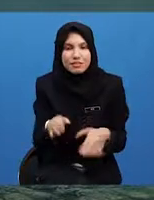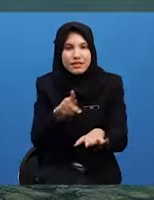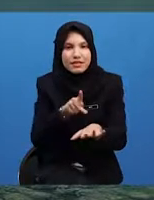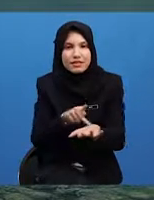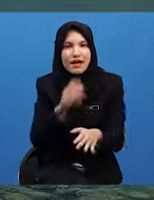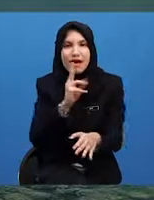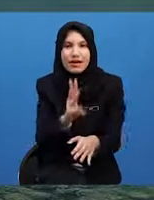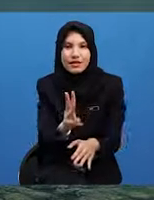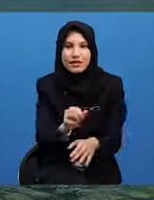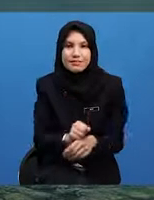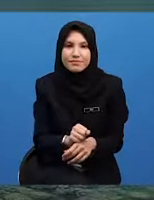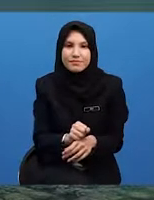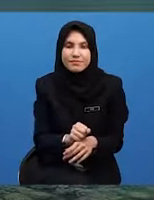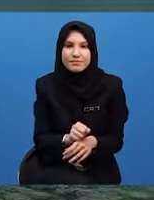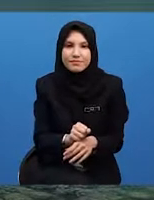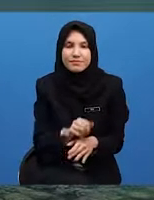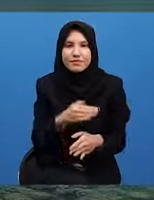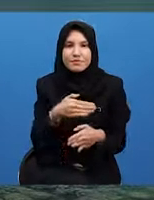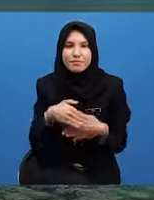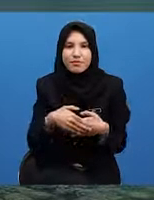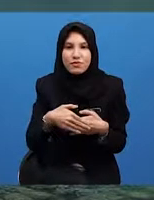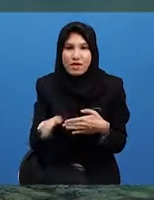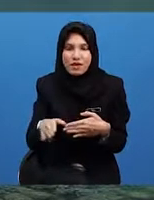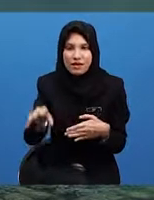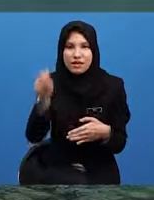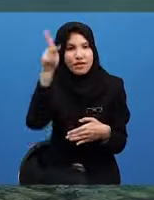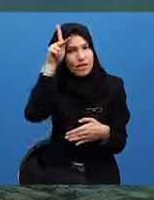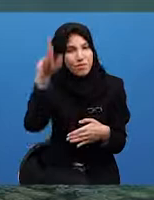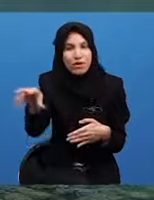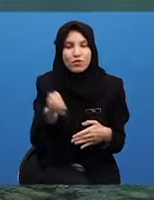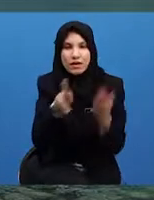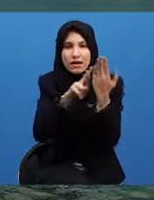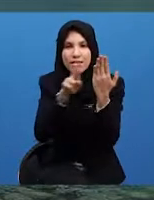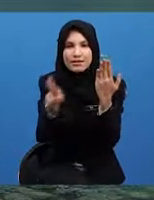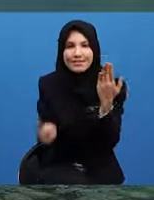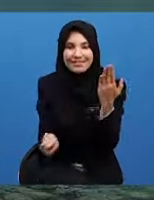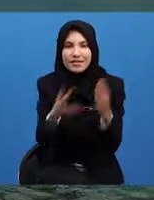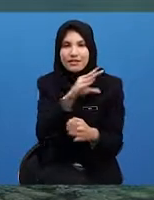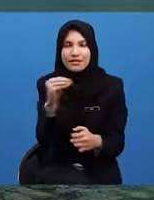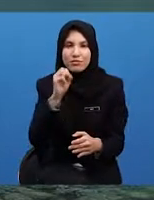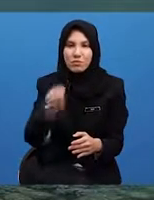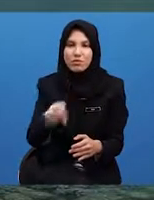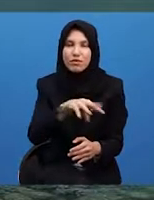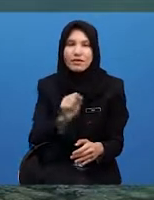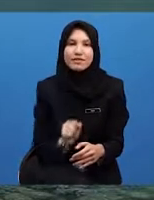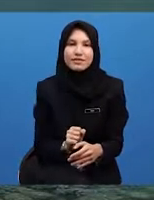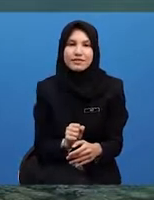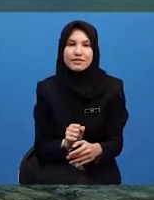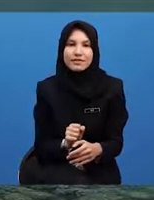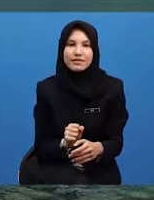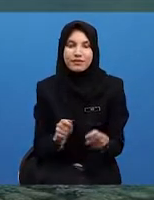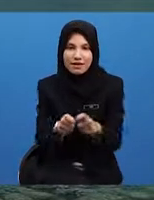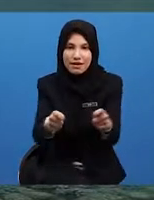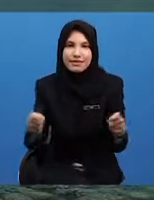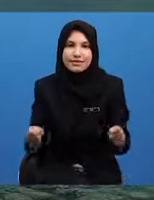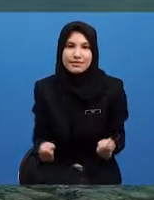air. Kemudian, Kimi mengutip ranting dan membuangkan ranting itu ke arah